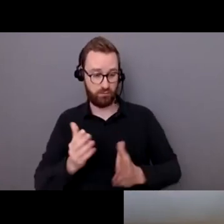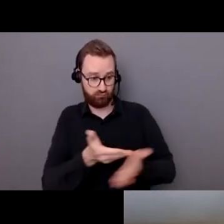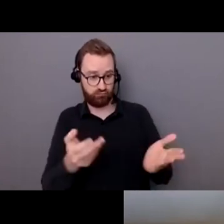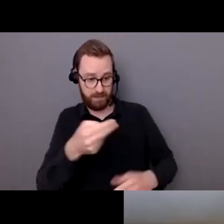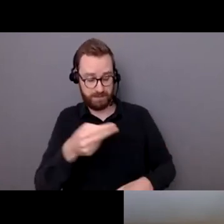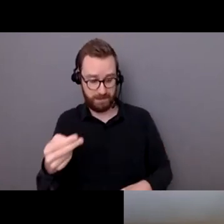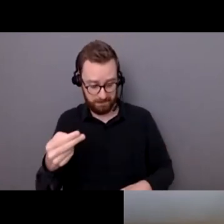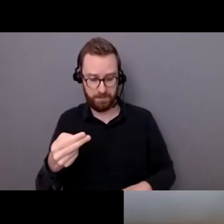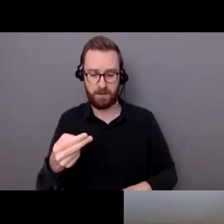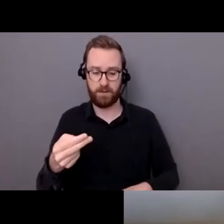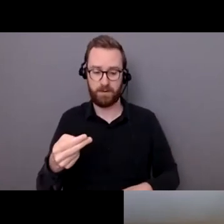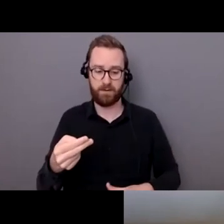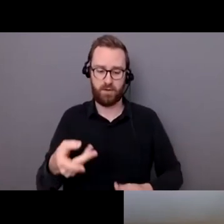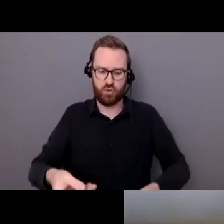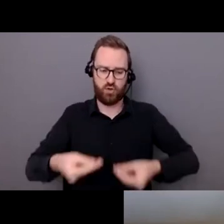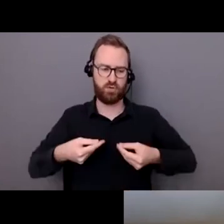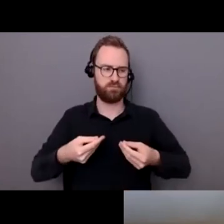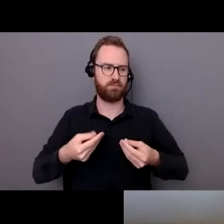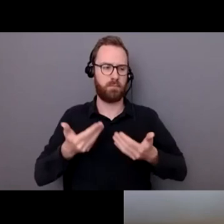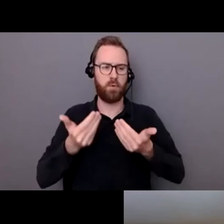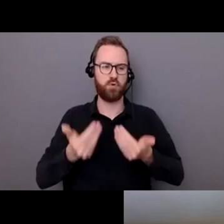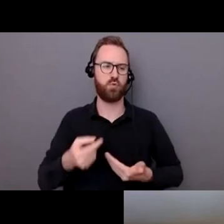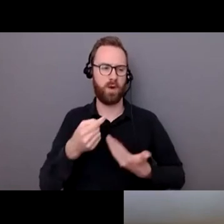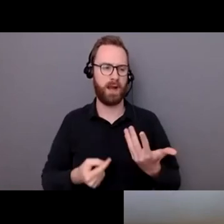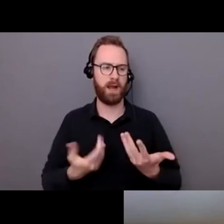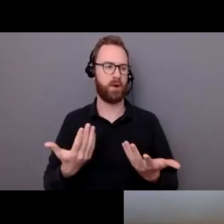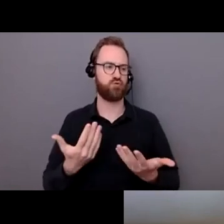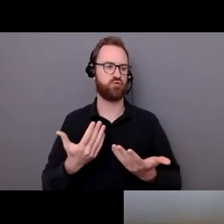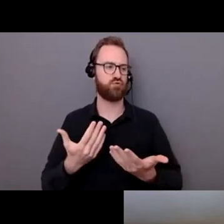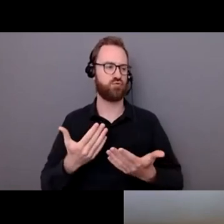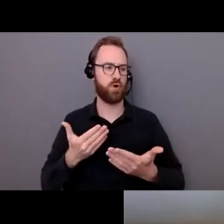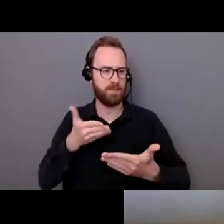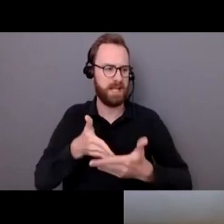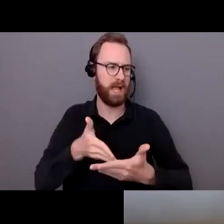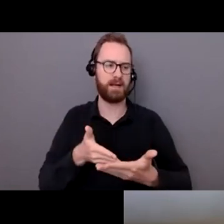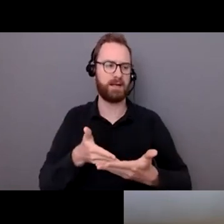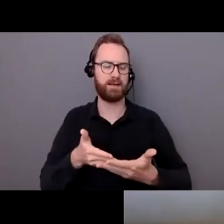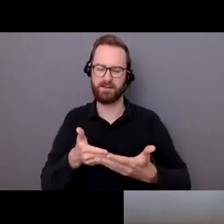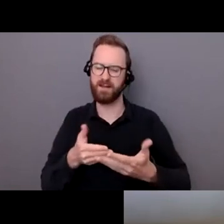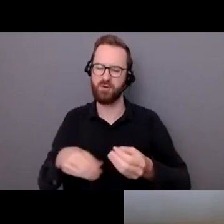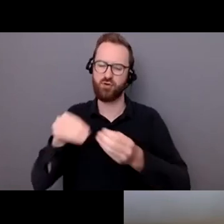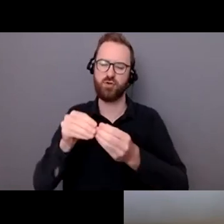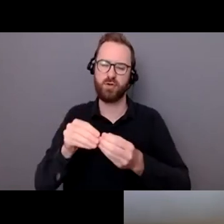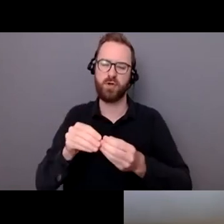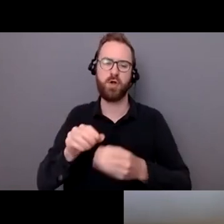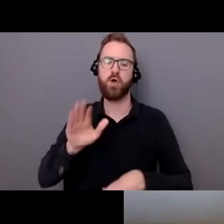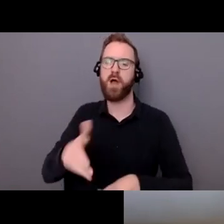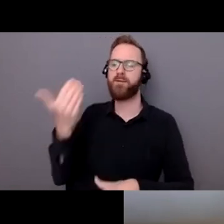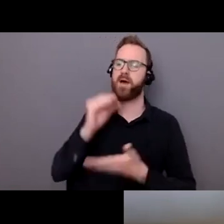créé comme des besoins particuliers ou des obstacles supplémentaires qui n'existaient pas quand elles étaient sur les lieux de